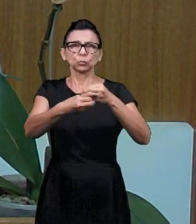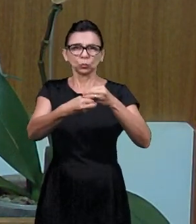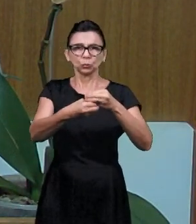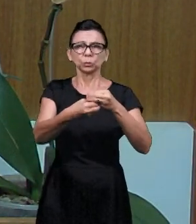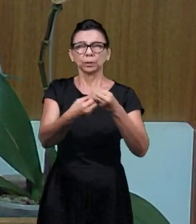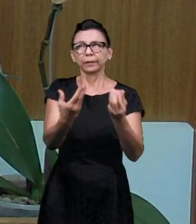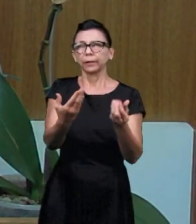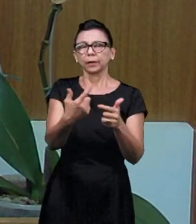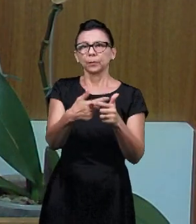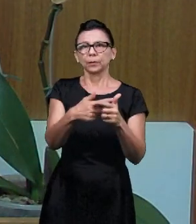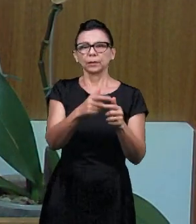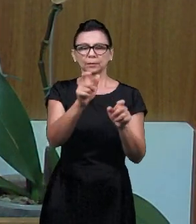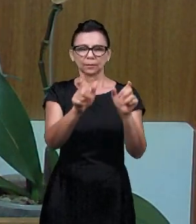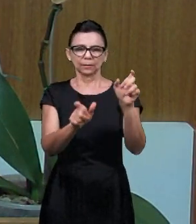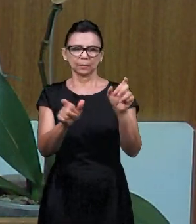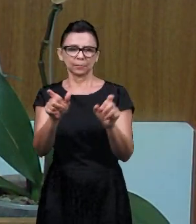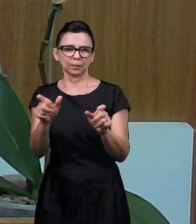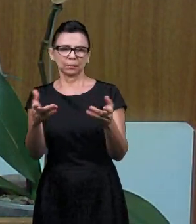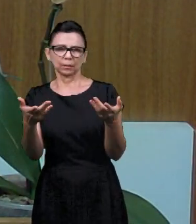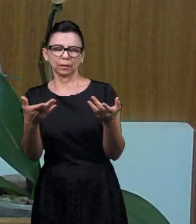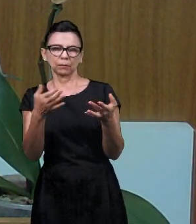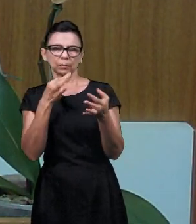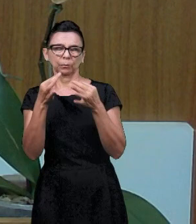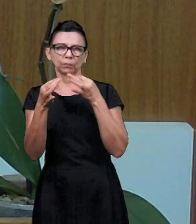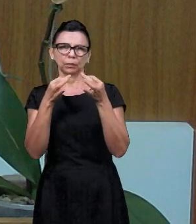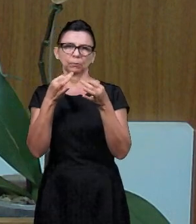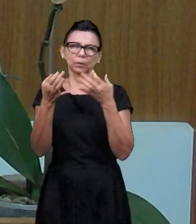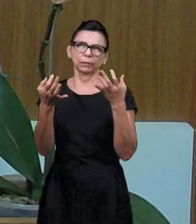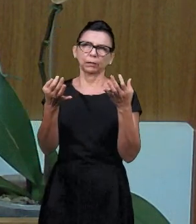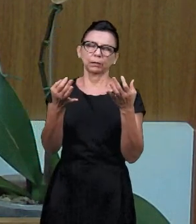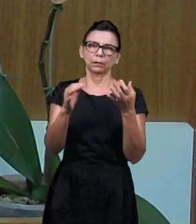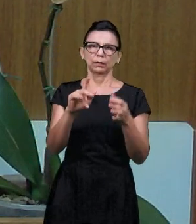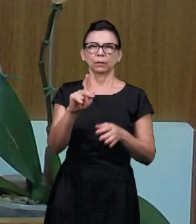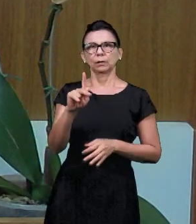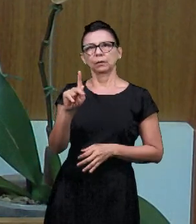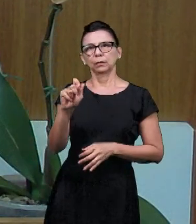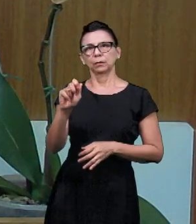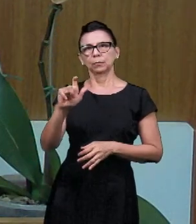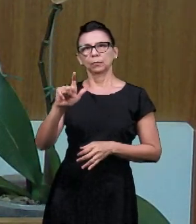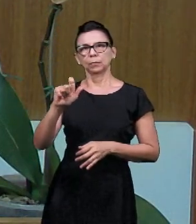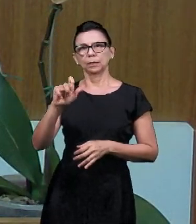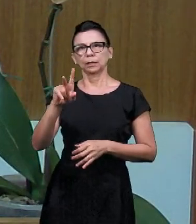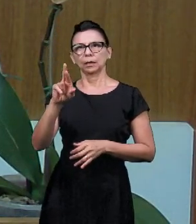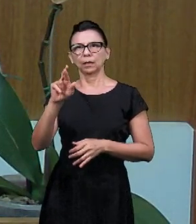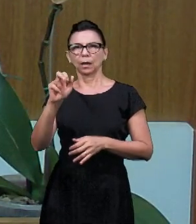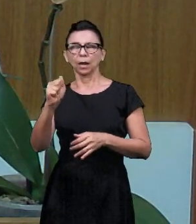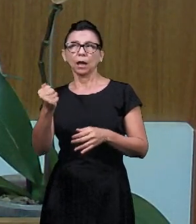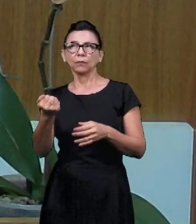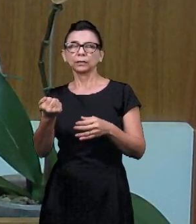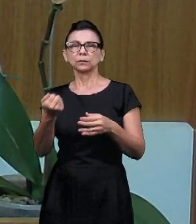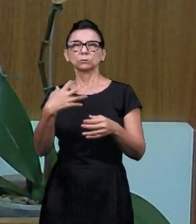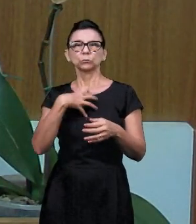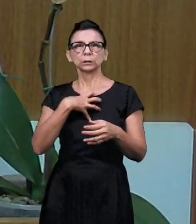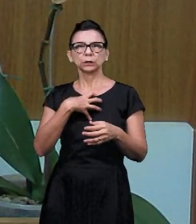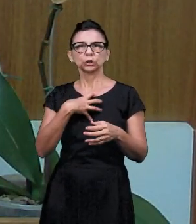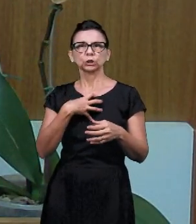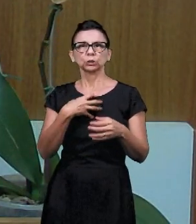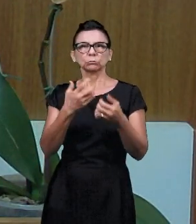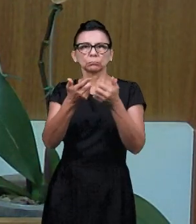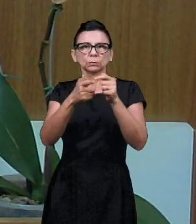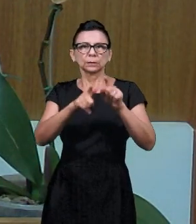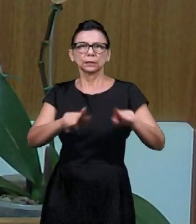parole, le sens du verbe, le sens du logos, mais tout cela, le Verbe et le